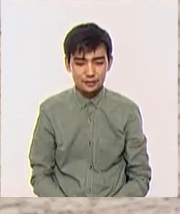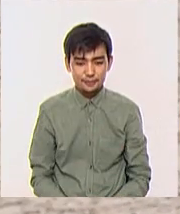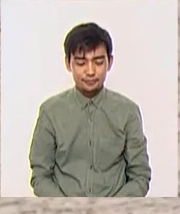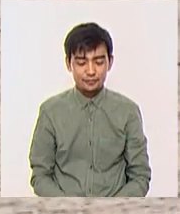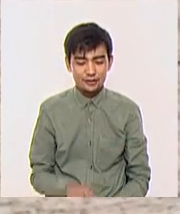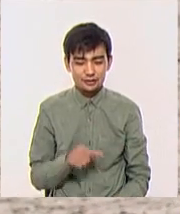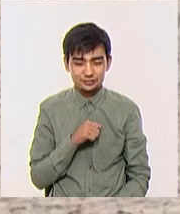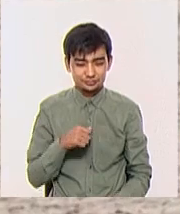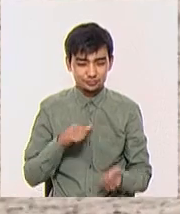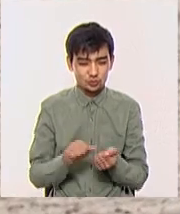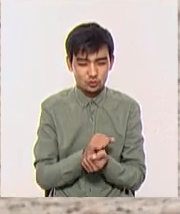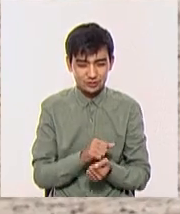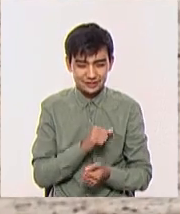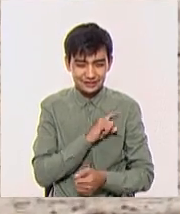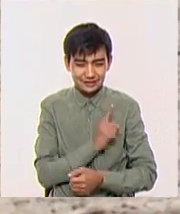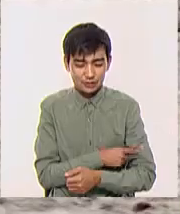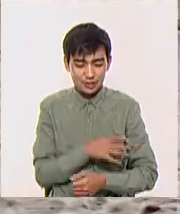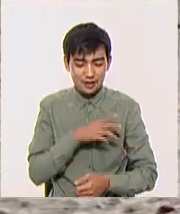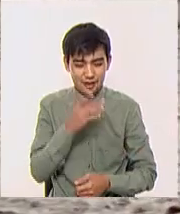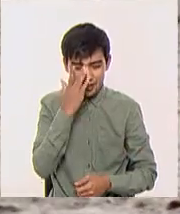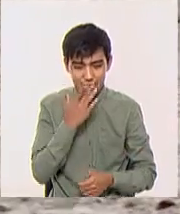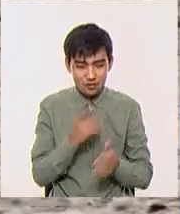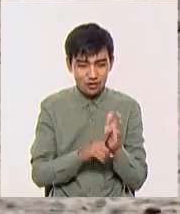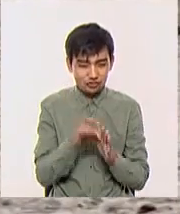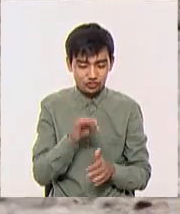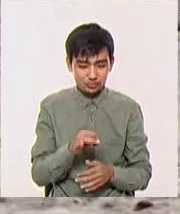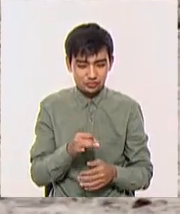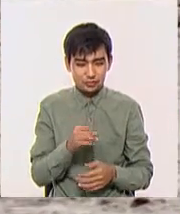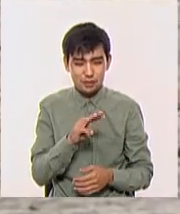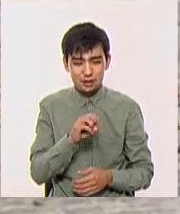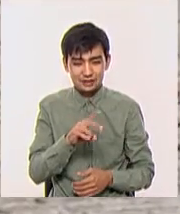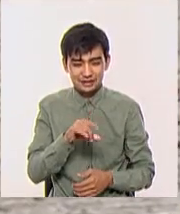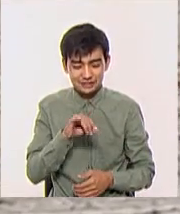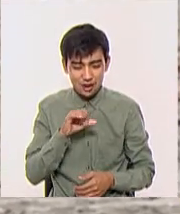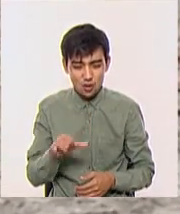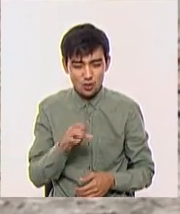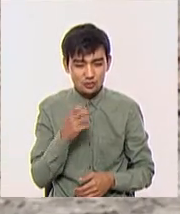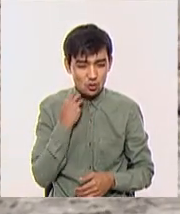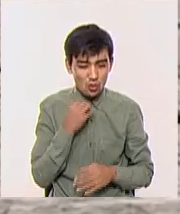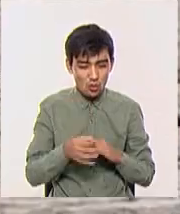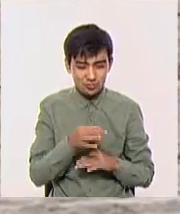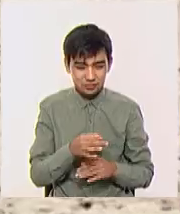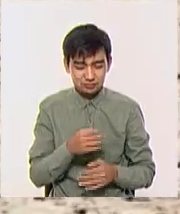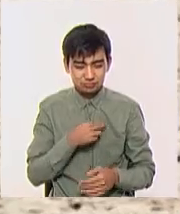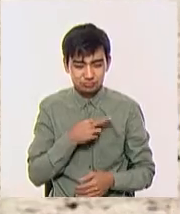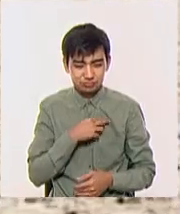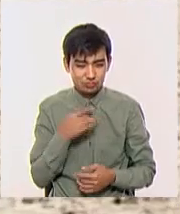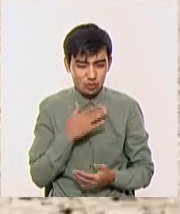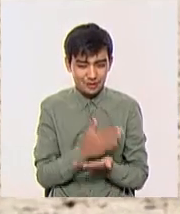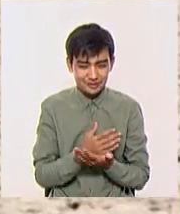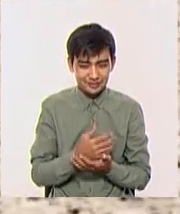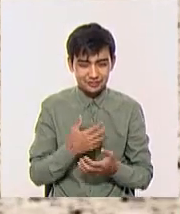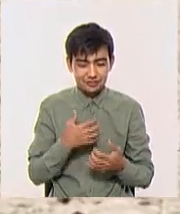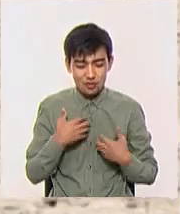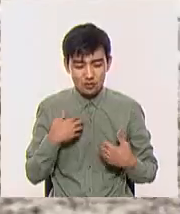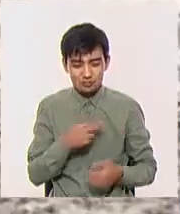Сильная засуха, установившаяся в начале лета, привела к падежу скота в Мангыстауской и Кызылординской областях. Не потерять поголовье из-за